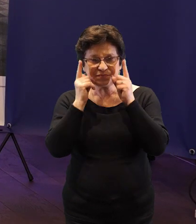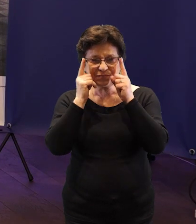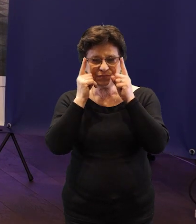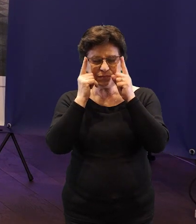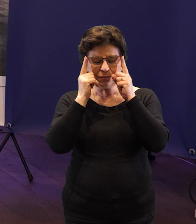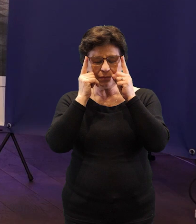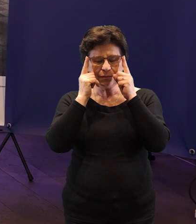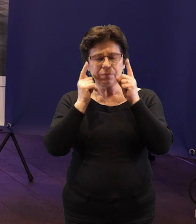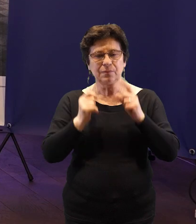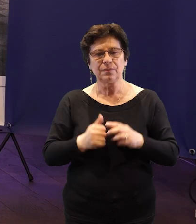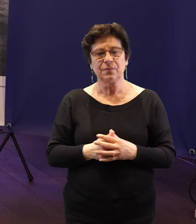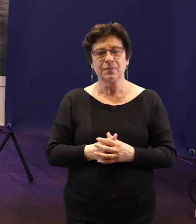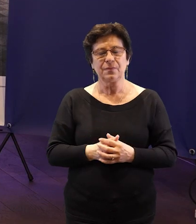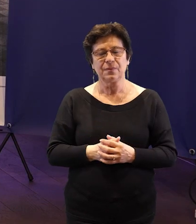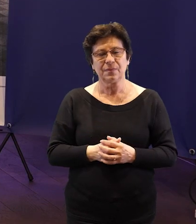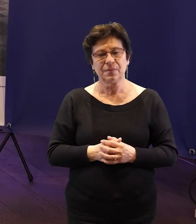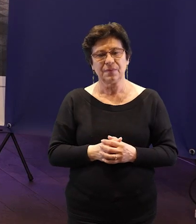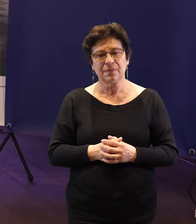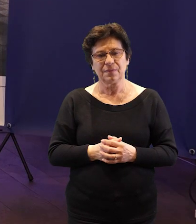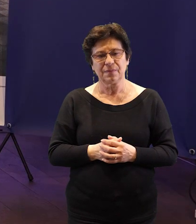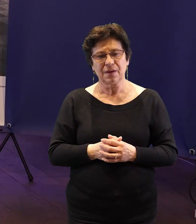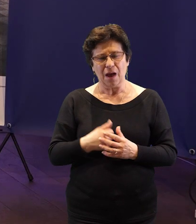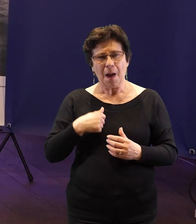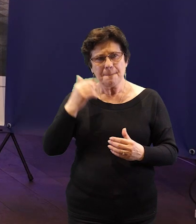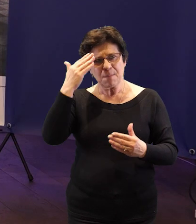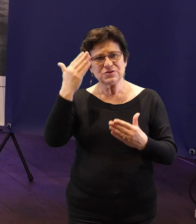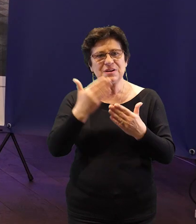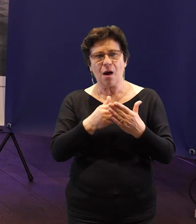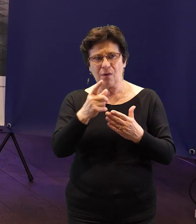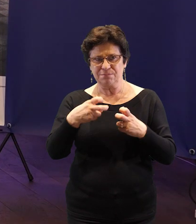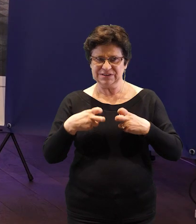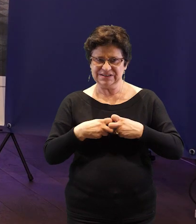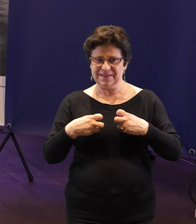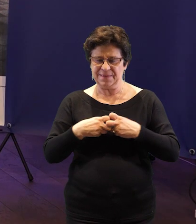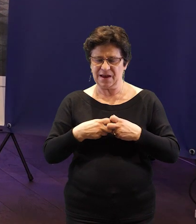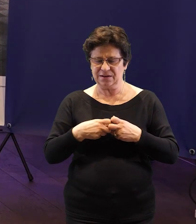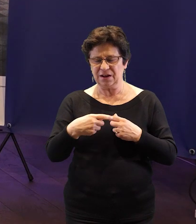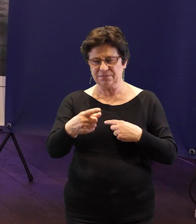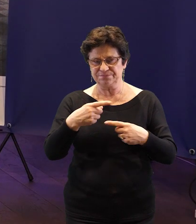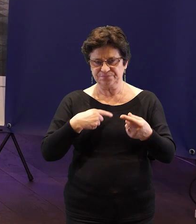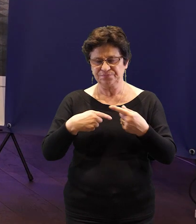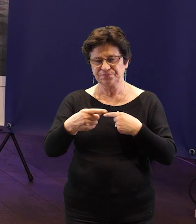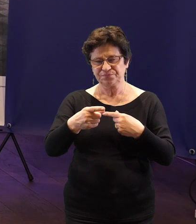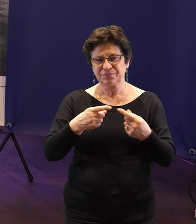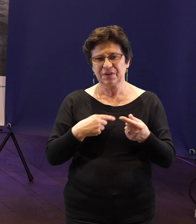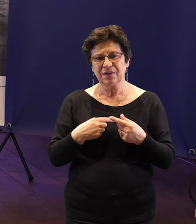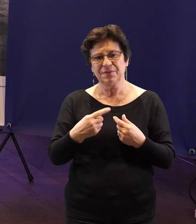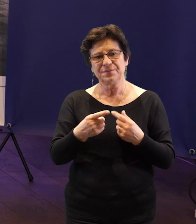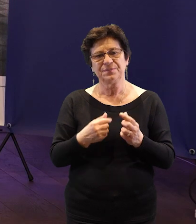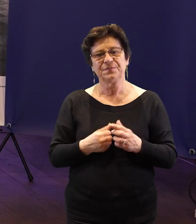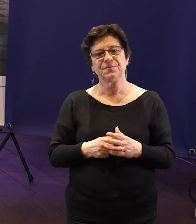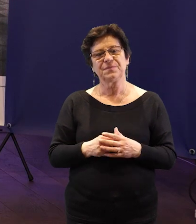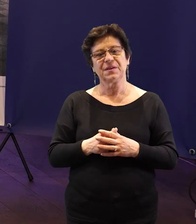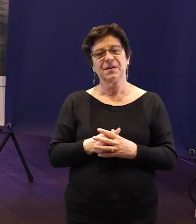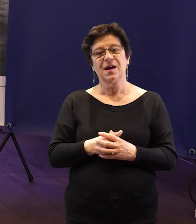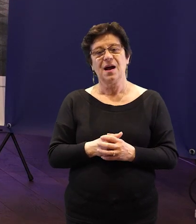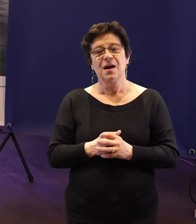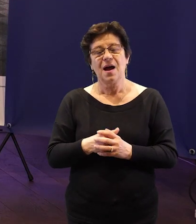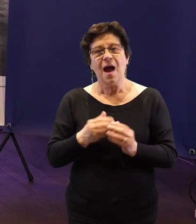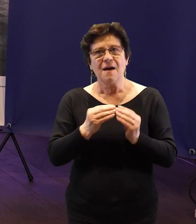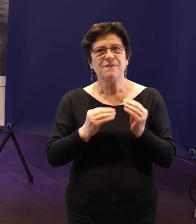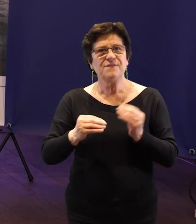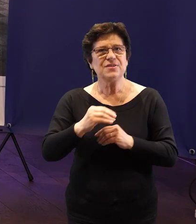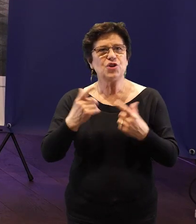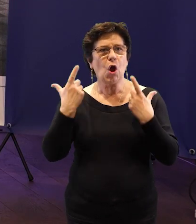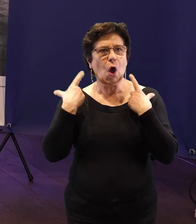to śledztwo w ogóle nie byłoby możliwe do przeprowadzenia, bo ja większość ludzi, od których te materiały uzyskałem,